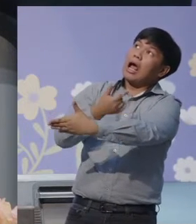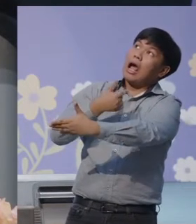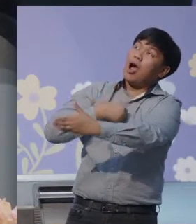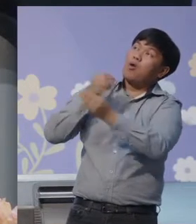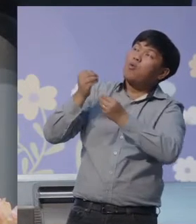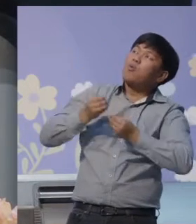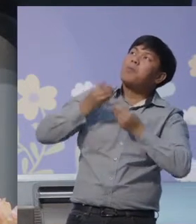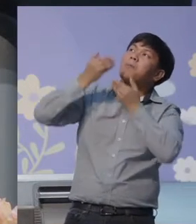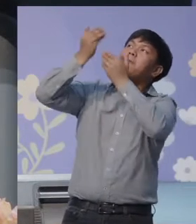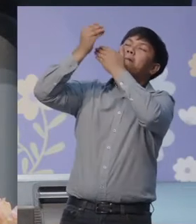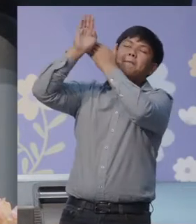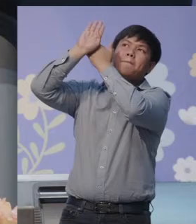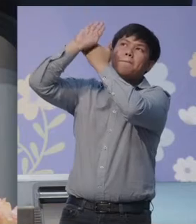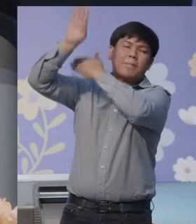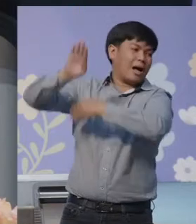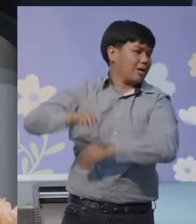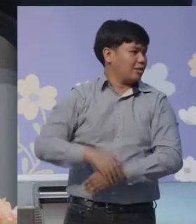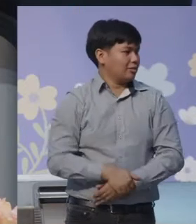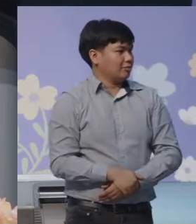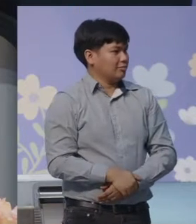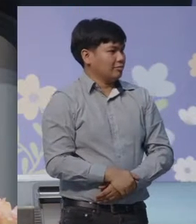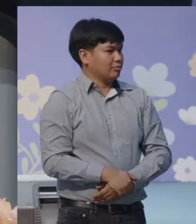ko sa iyo. At